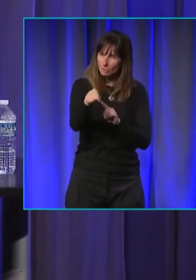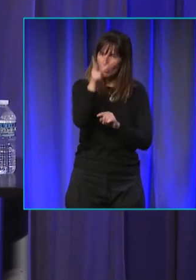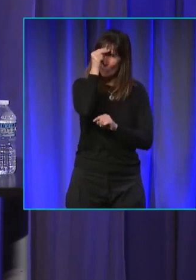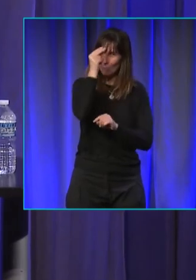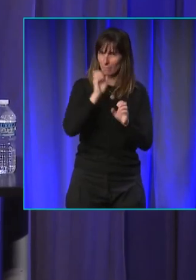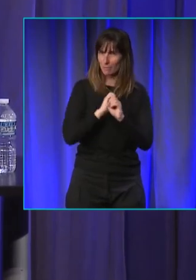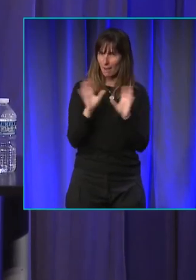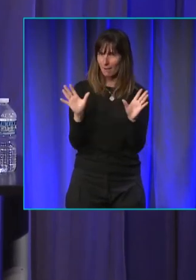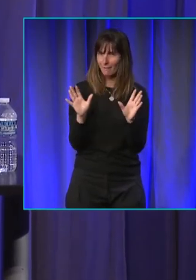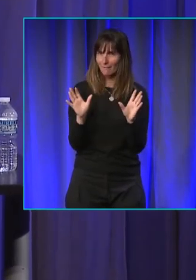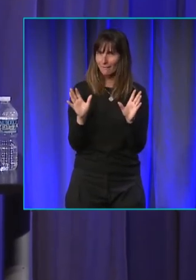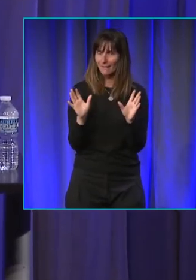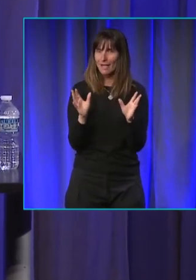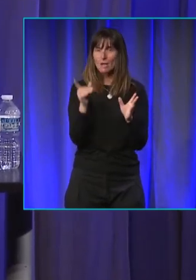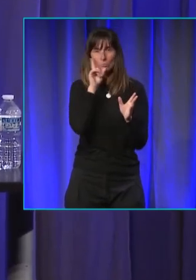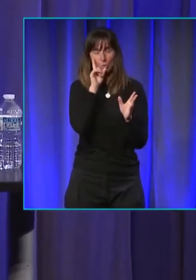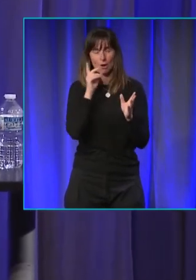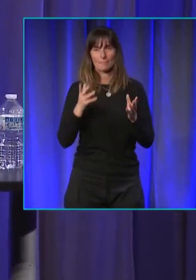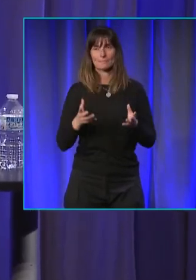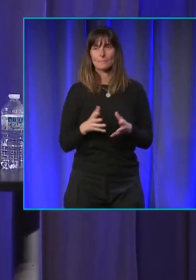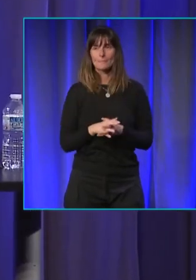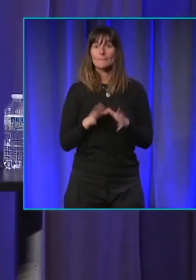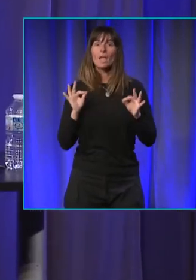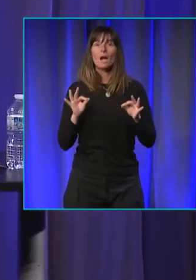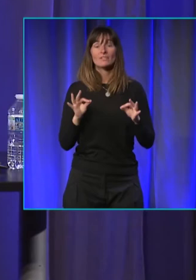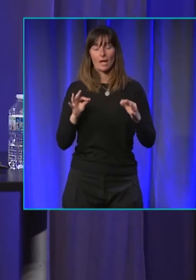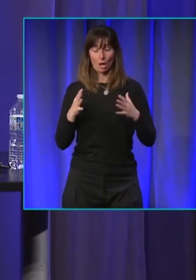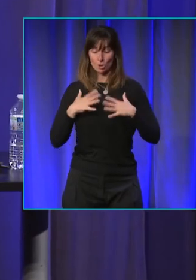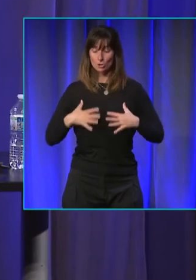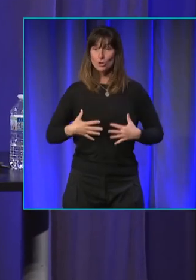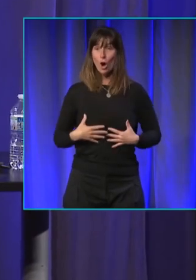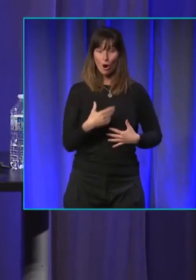à apporter parce que c'est vrai que la corpulence étant plus faible